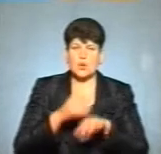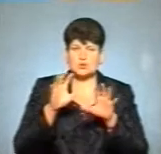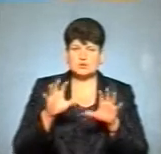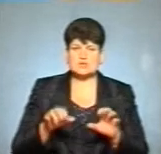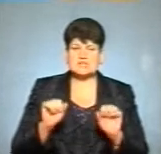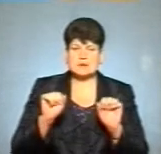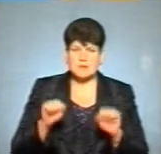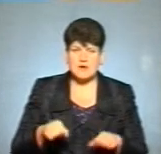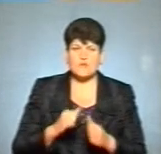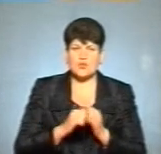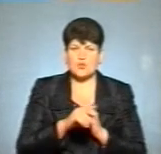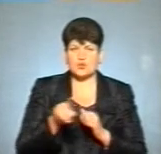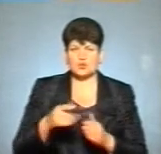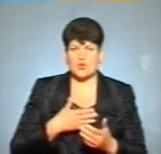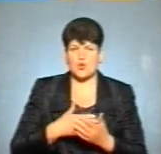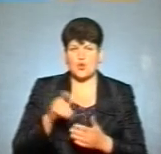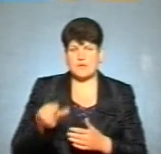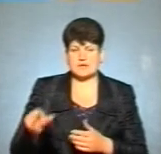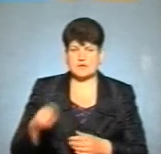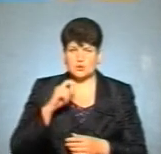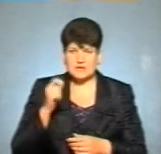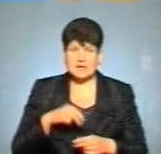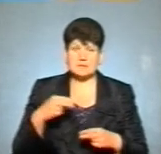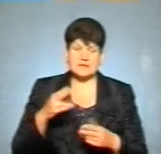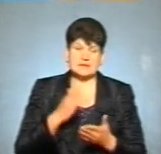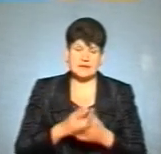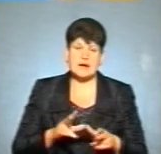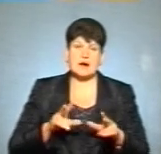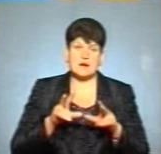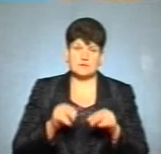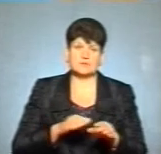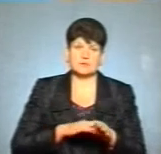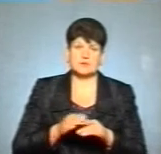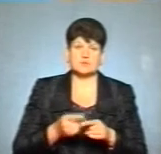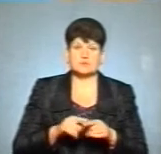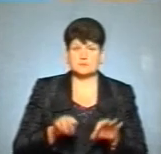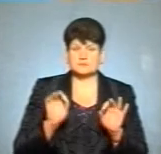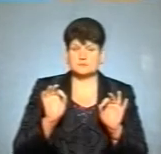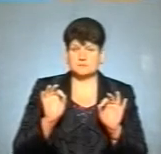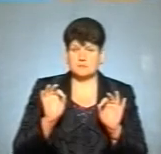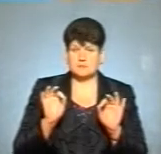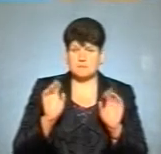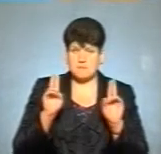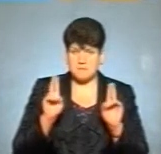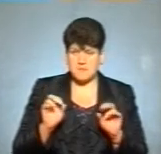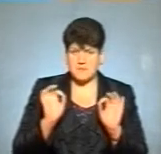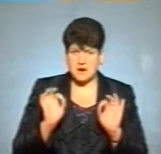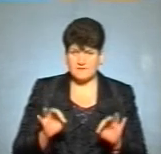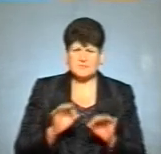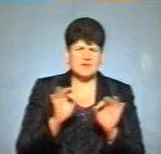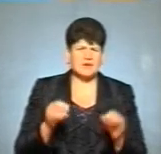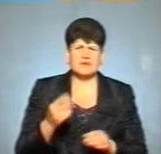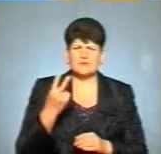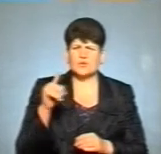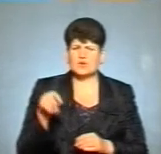кожного громадянина України. І президент є гарантом додержання цього права. Тому ніяких